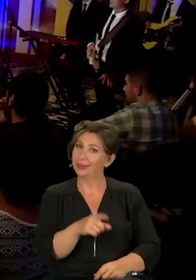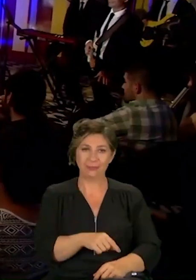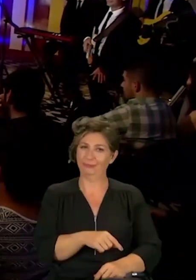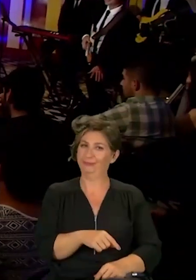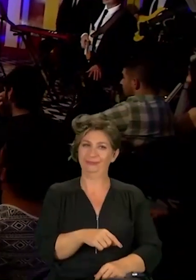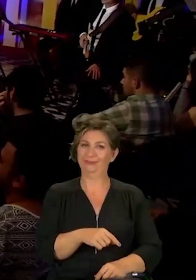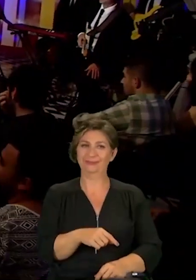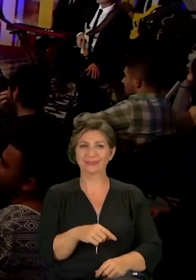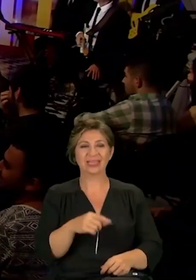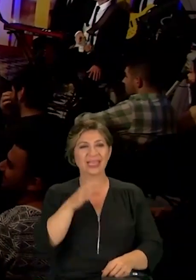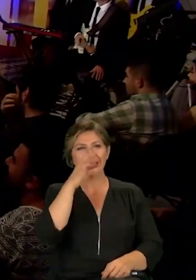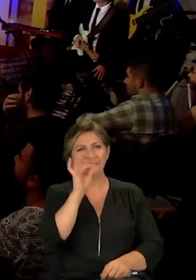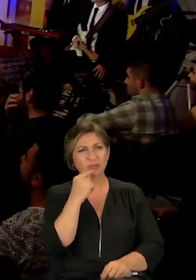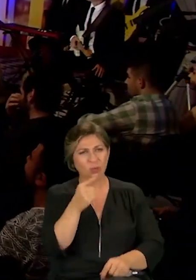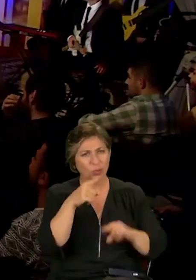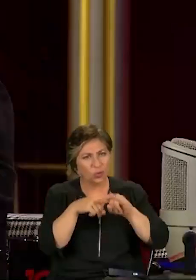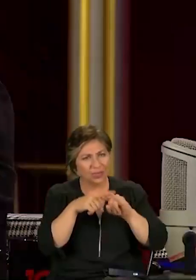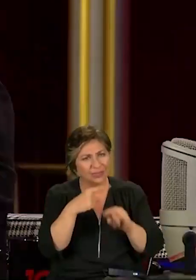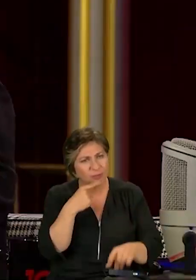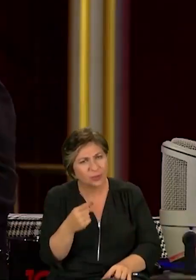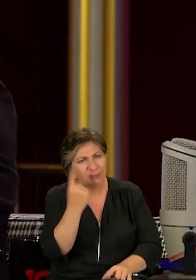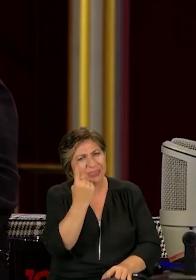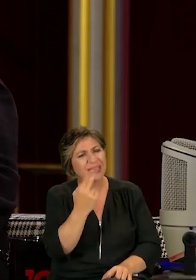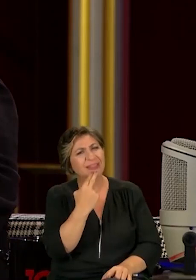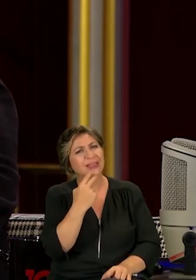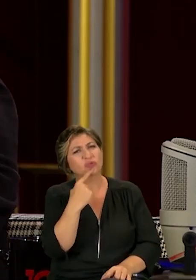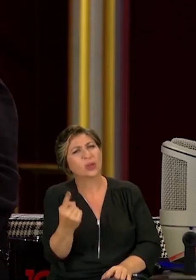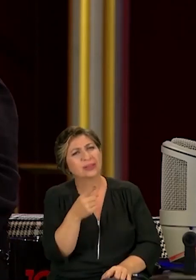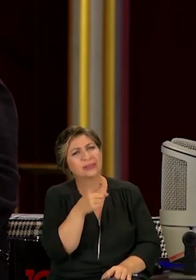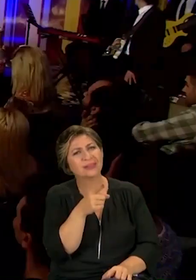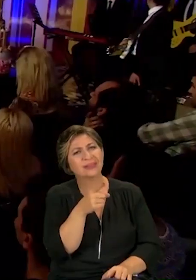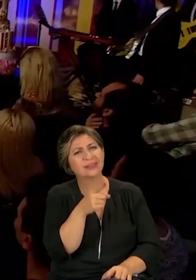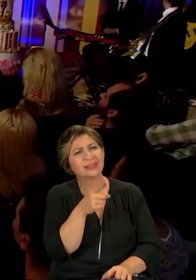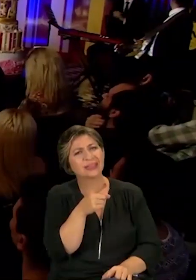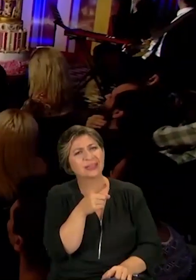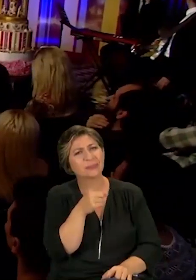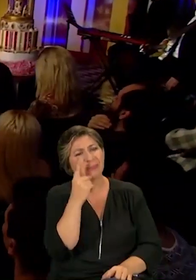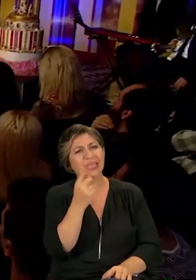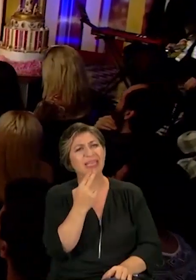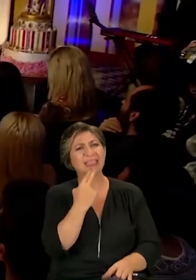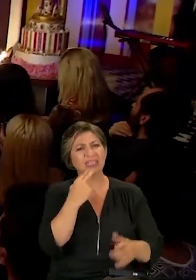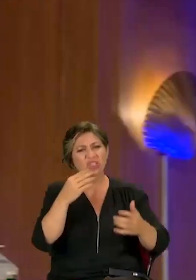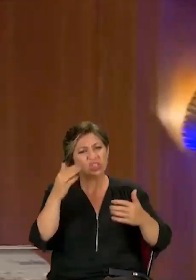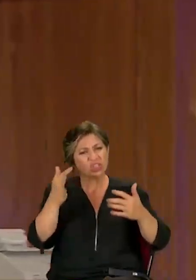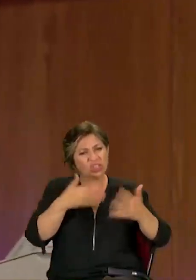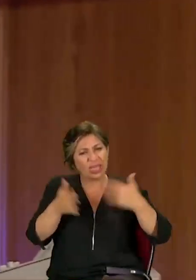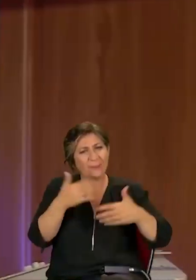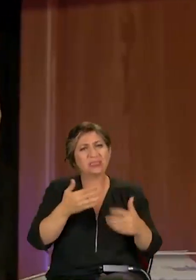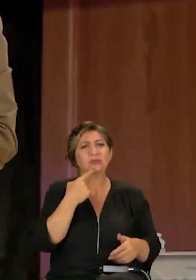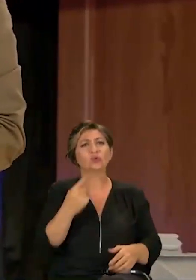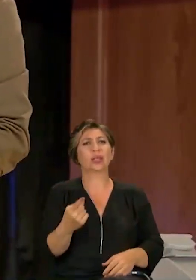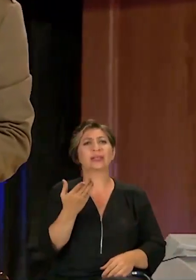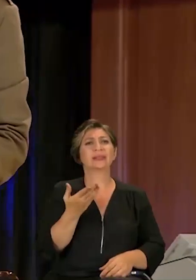Hayır. Kimde söyledin? Hülya'da mı söyledin? Birisine söyledin bunu, birisine yaptın. Birisine bir kadını çalabileceğini